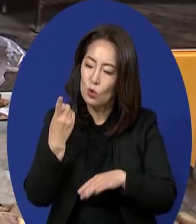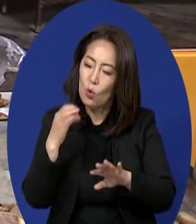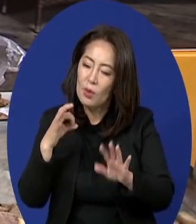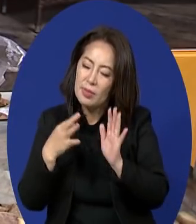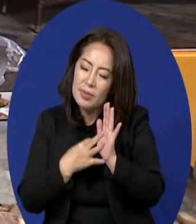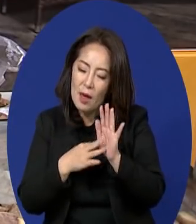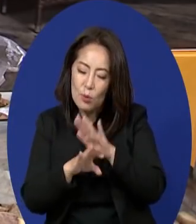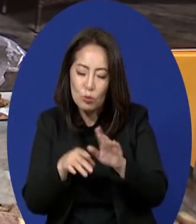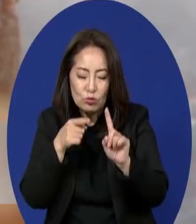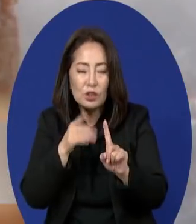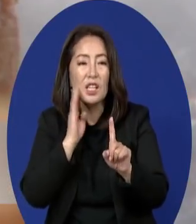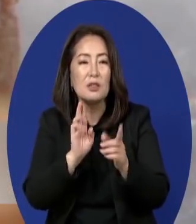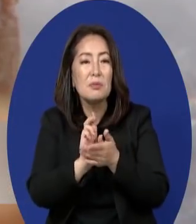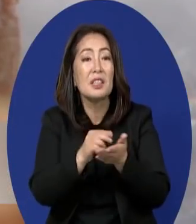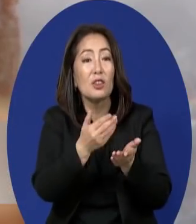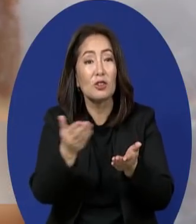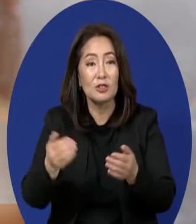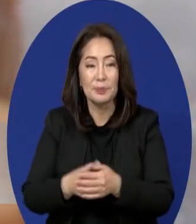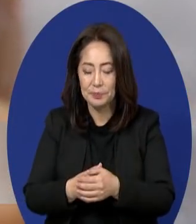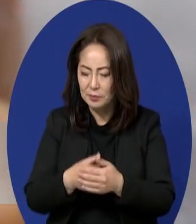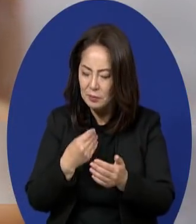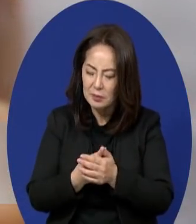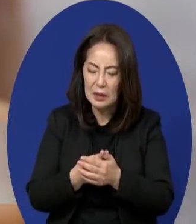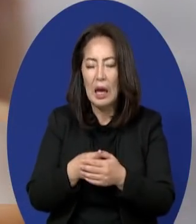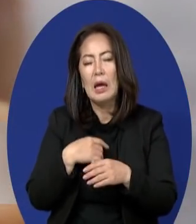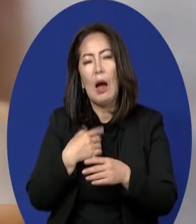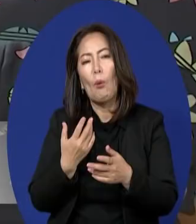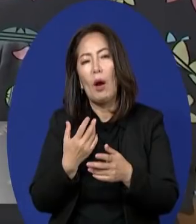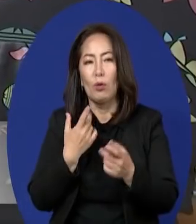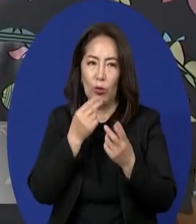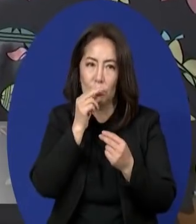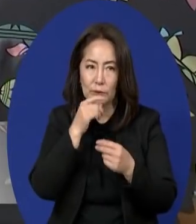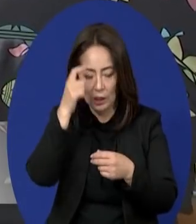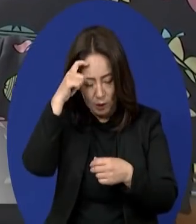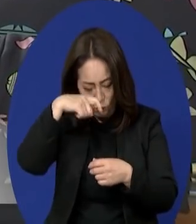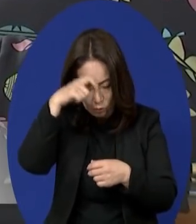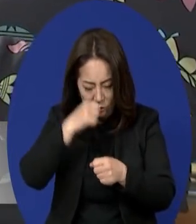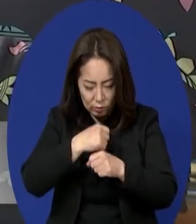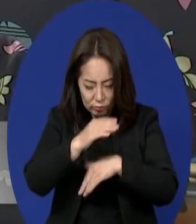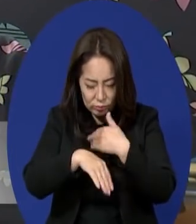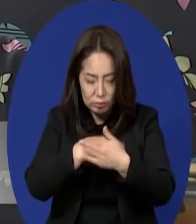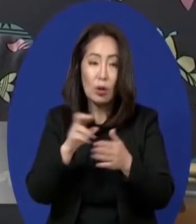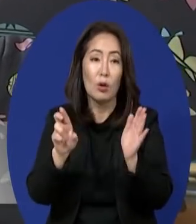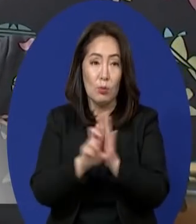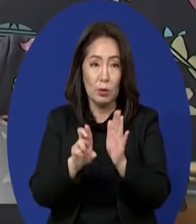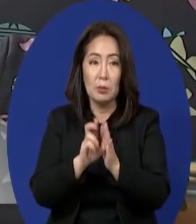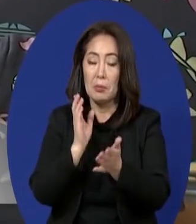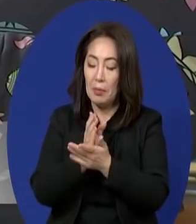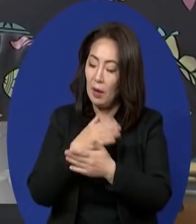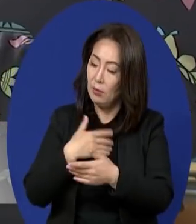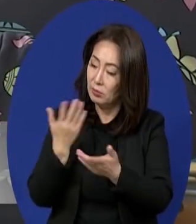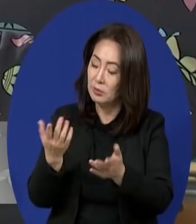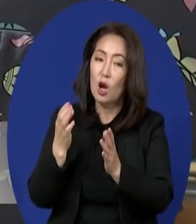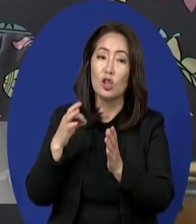хүүхдэд баривч ойж ээжд нь бэлгэсэн. Ийм хүү шалтагдооч суух биш. Хөлсөө туслуулж хөдөлмөрлөвл боломж хизээд байдгийг одон чимэг